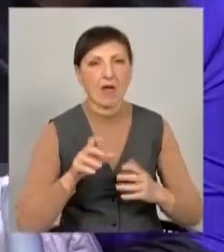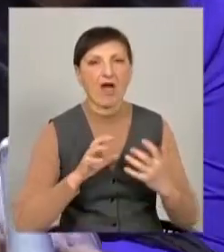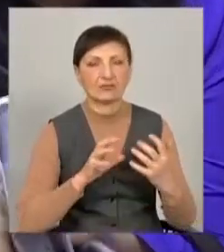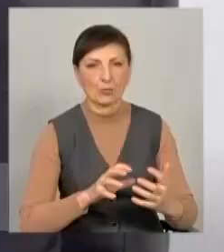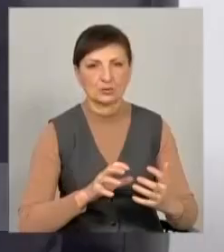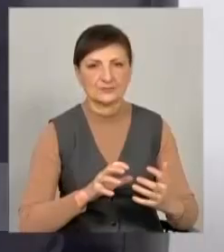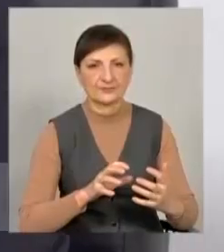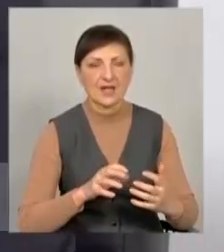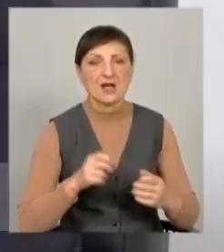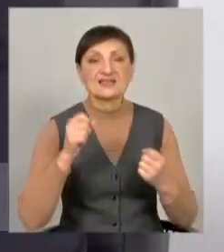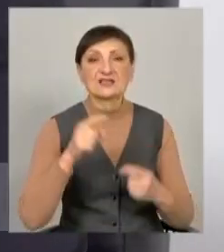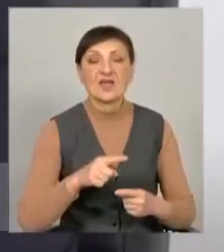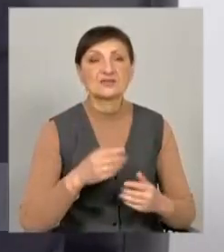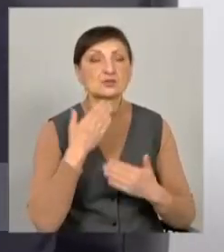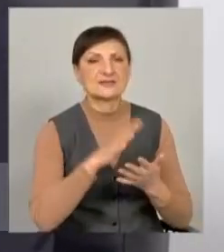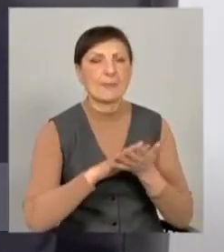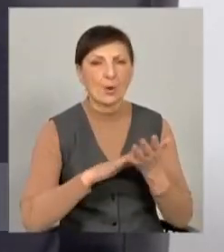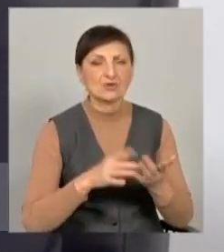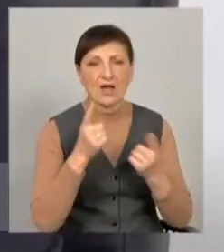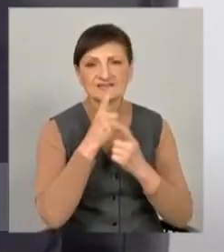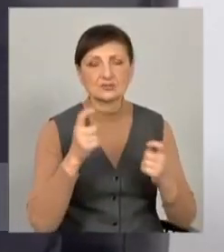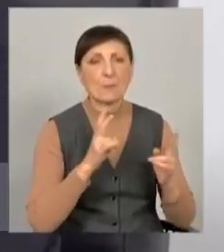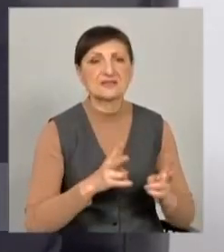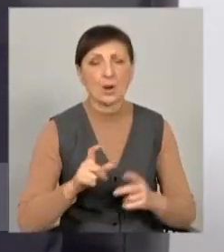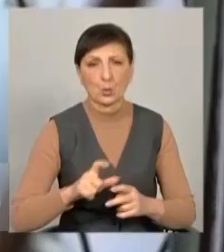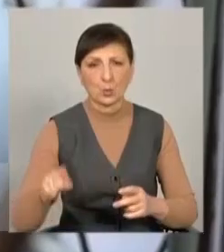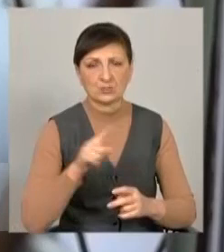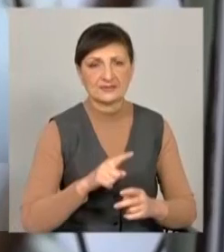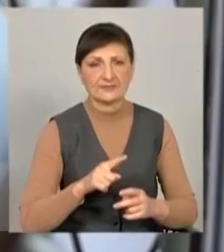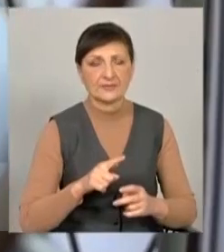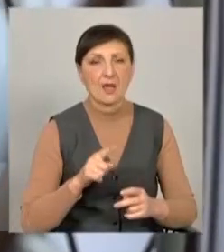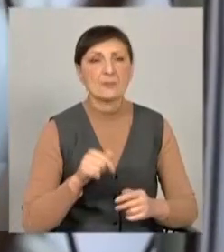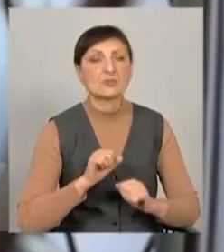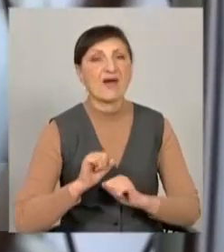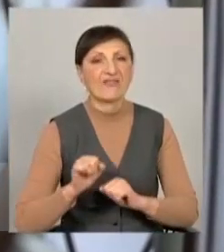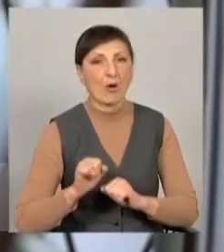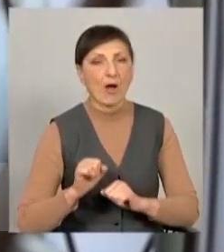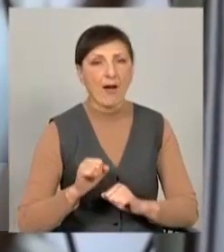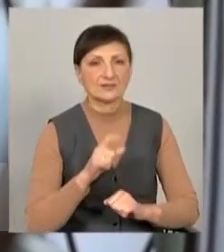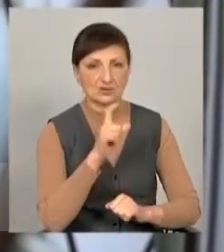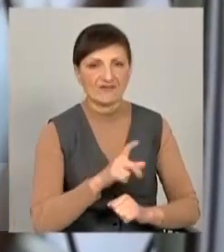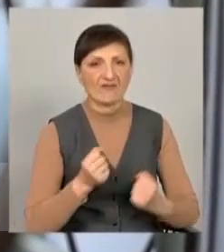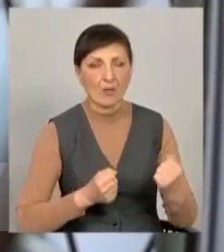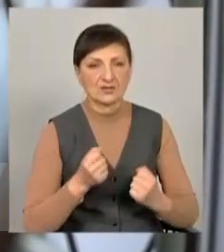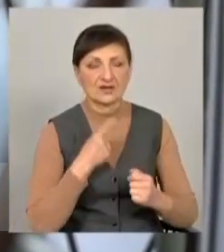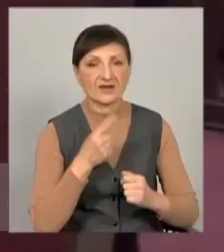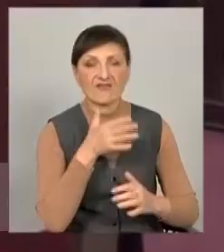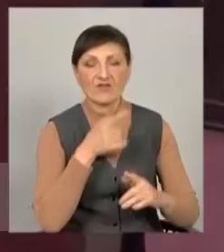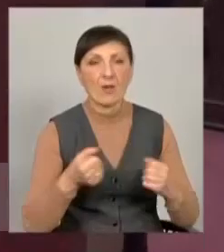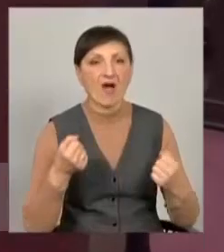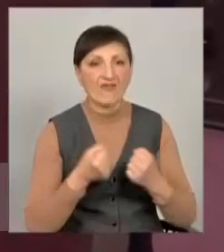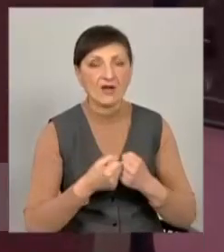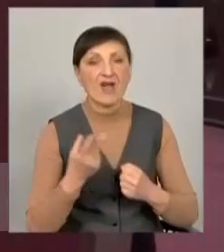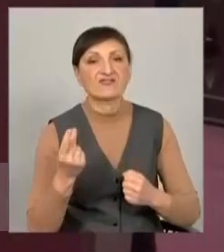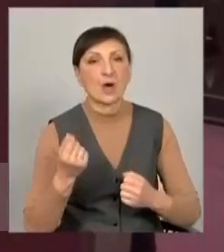транспорта. Соответствующий запрос озвучили пострадавшие пассажиры. Между тем, адвокаты подсудимого заявляют, что во время аварии якобы